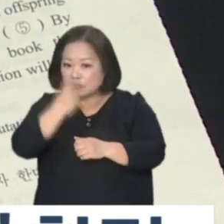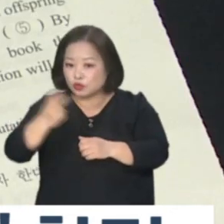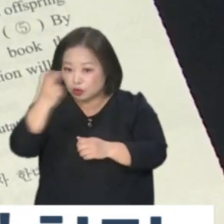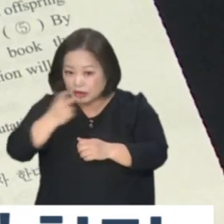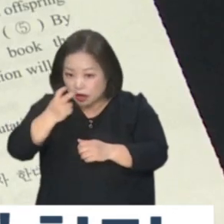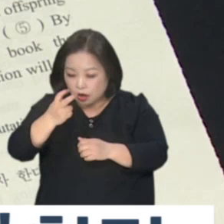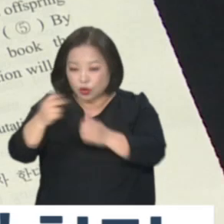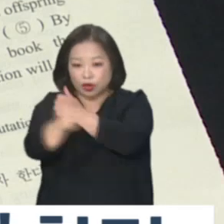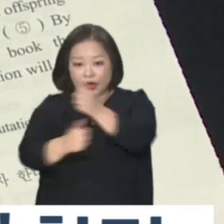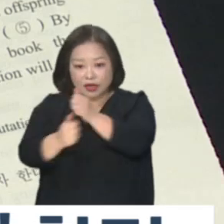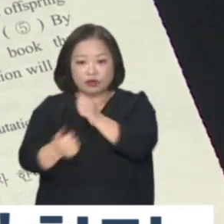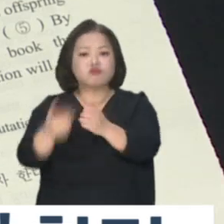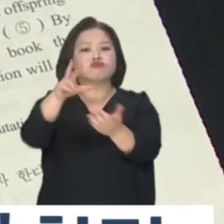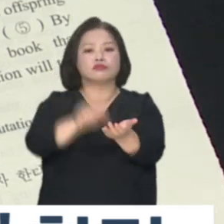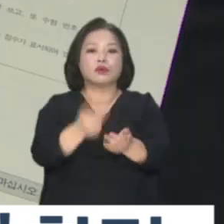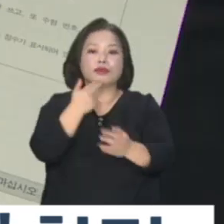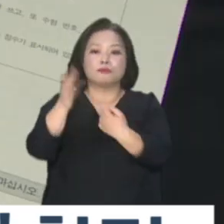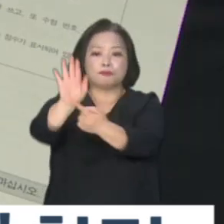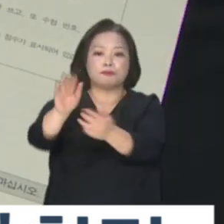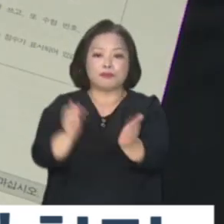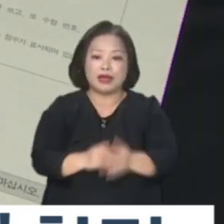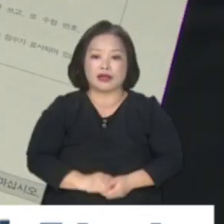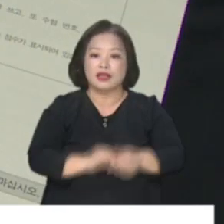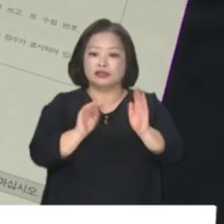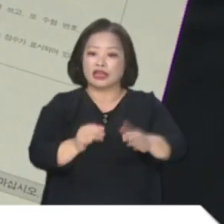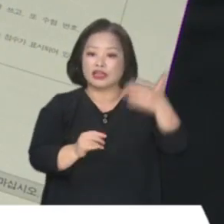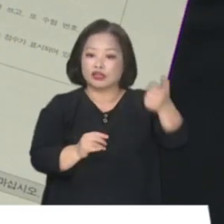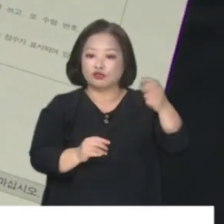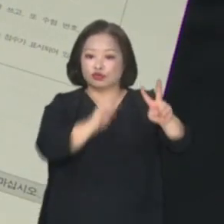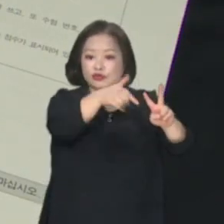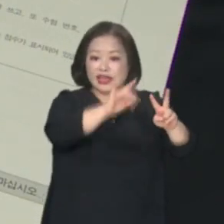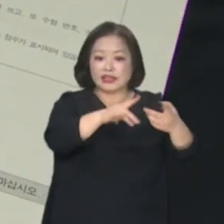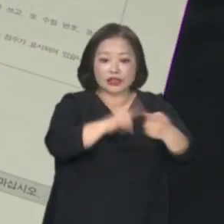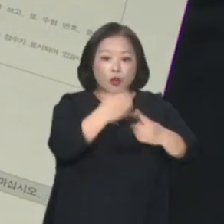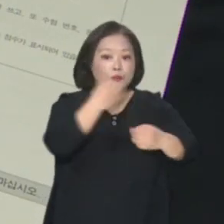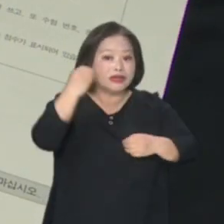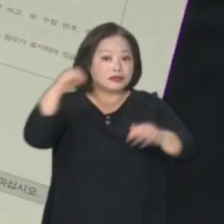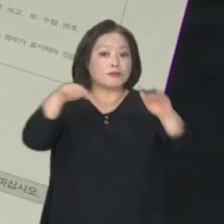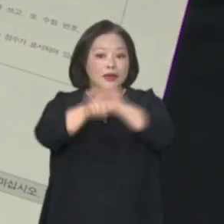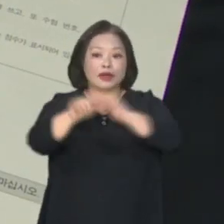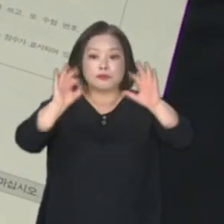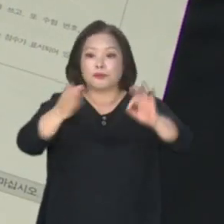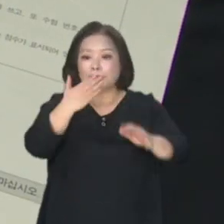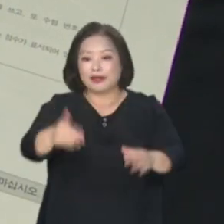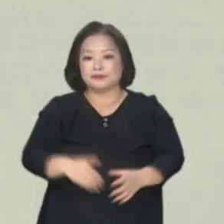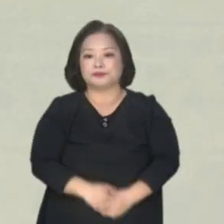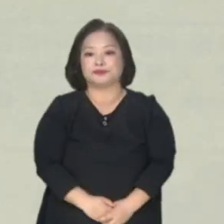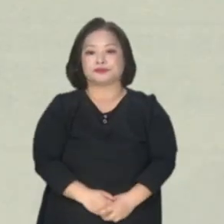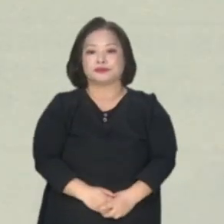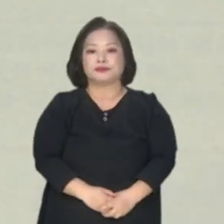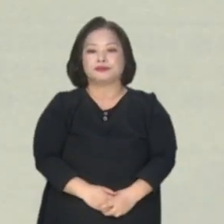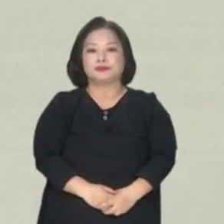이루어졌습니다 이른 두 개 문항에 대한 심사 결과는 평가원 홈페이지에서 확인할 수 있습니다